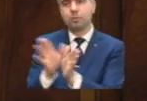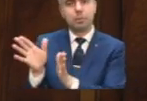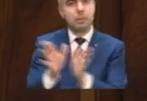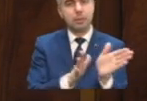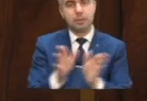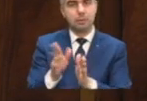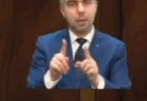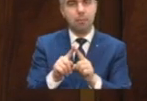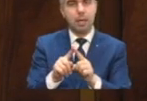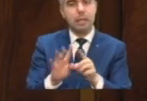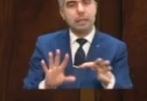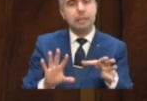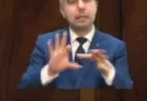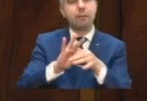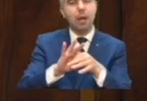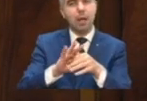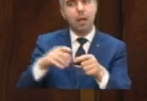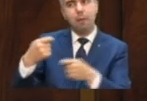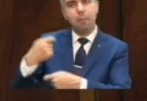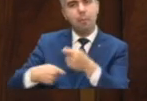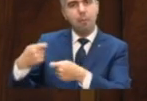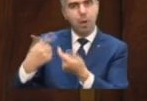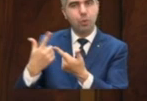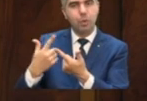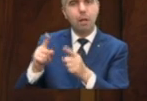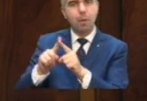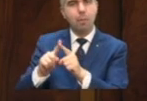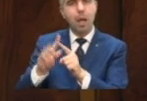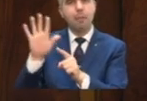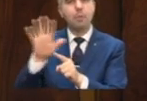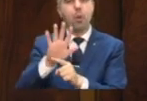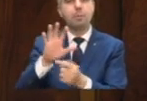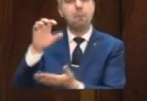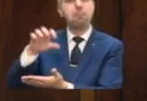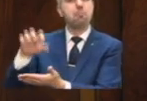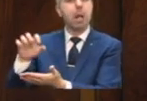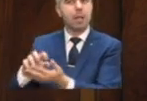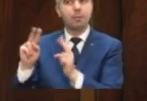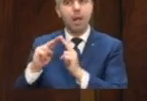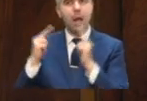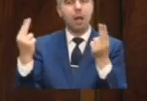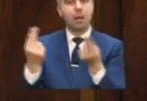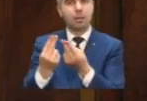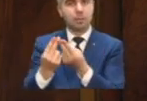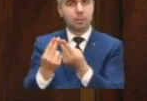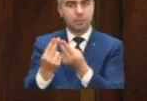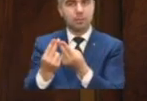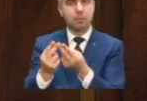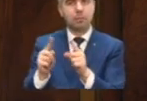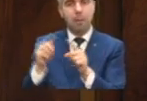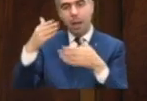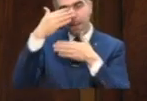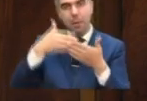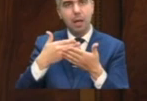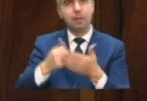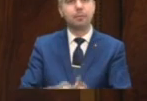اتفاقية التبادل الحر مع 55 دولة ويمكننا نستافدوا من هذا الشيء كل شيء ونجعلوا من المغرب